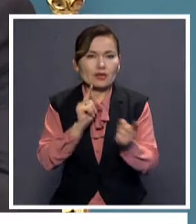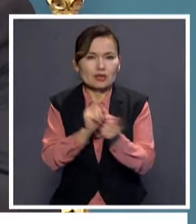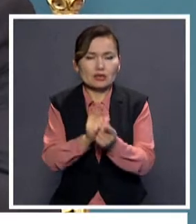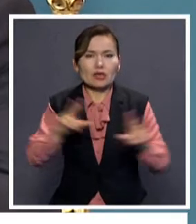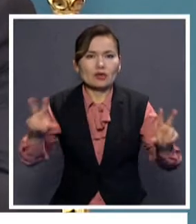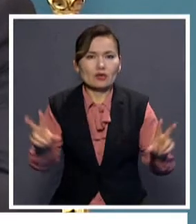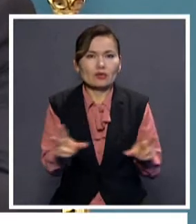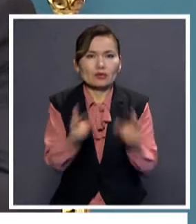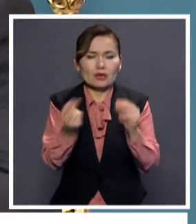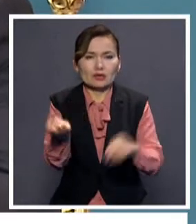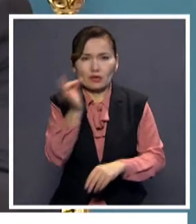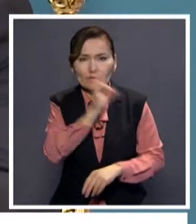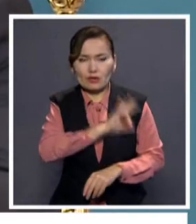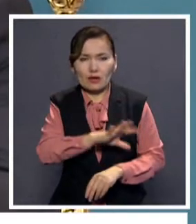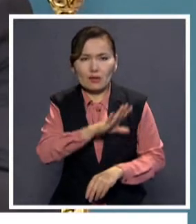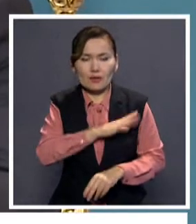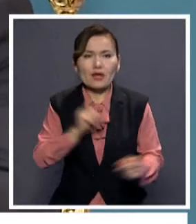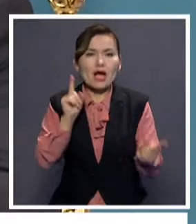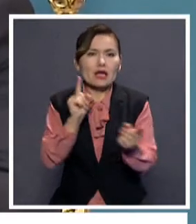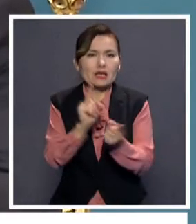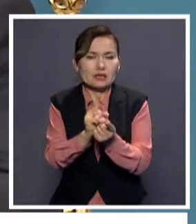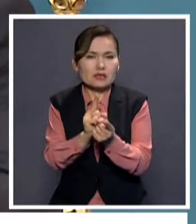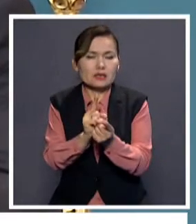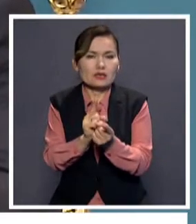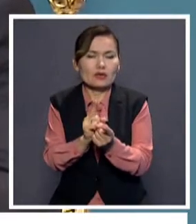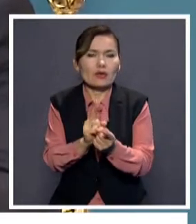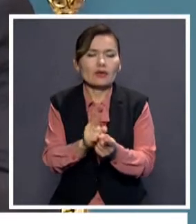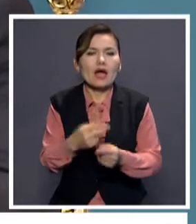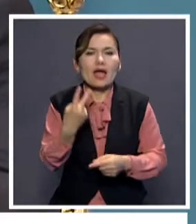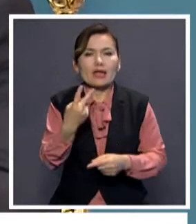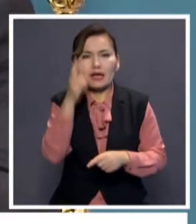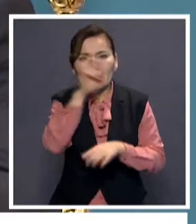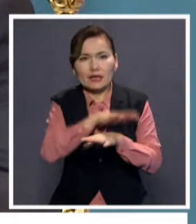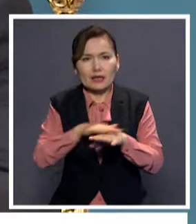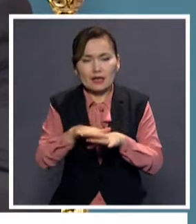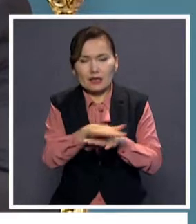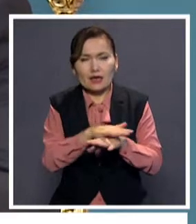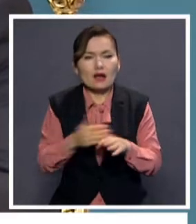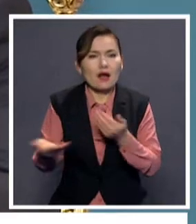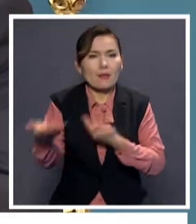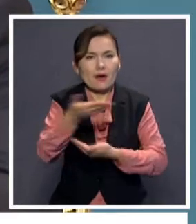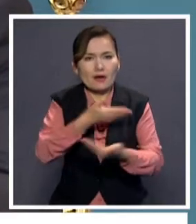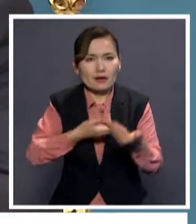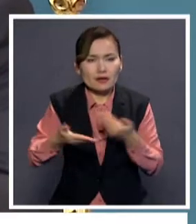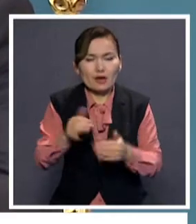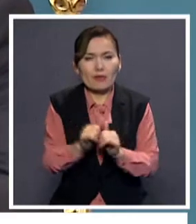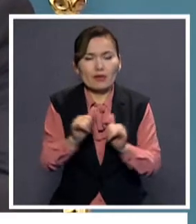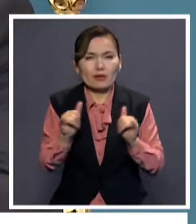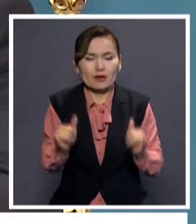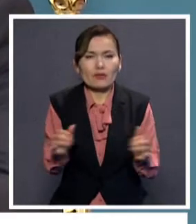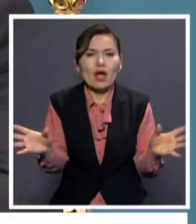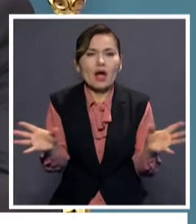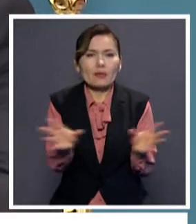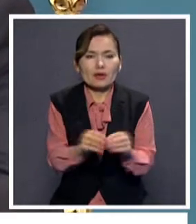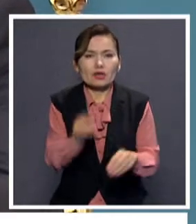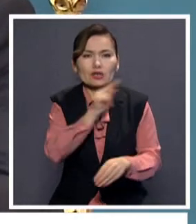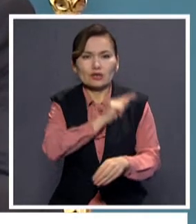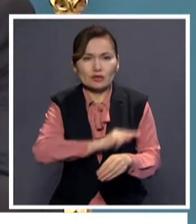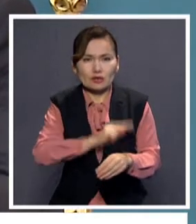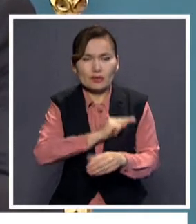санаймын. Кездесу барысында екі елдің арасындағы көп салалы қарым-қатынастардың барлық түкпірлерін біз